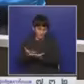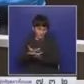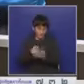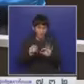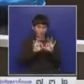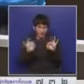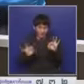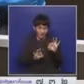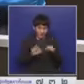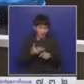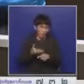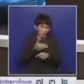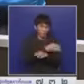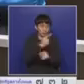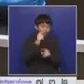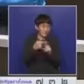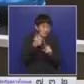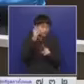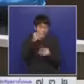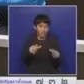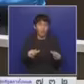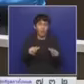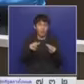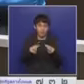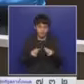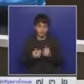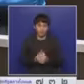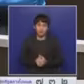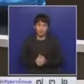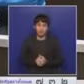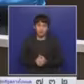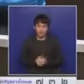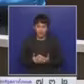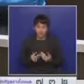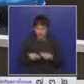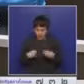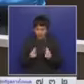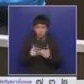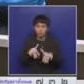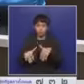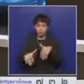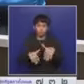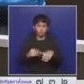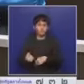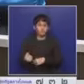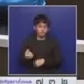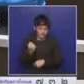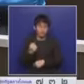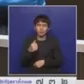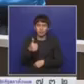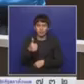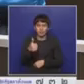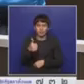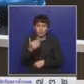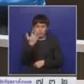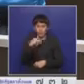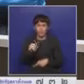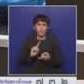ในเดือนหน้าครับท่านประธานเพราะฉะนั้นให้พี่น้องประชาชนมั่นใจได้วันนี้ไม่ว่าจะเป็นเพื่อน